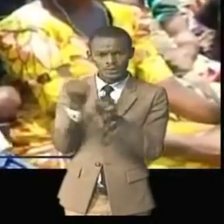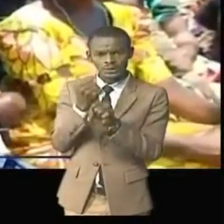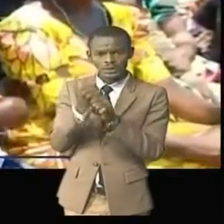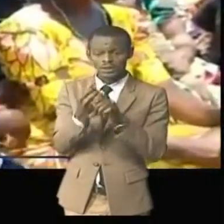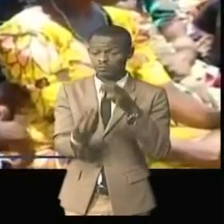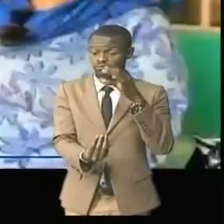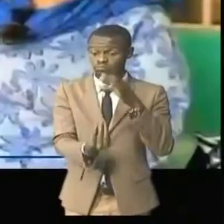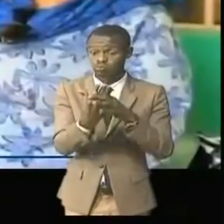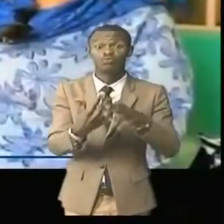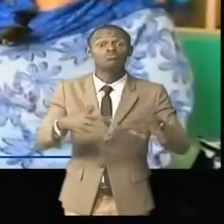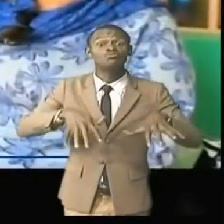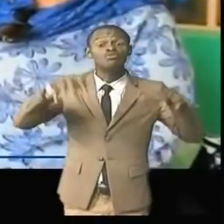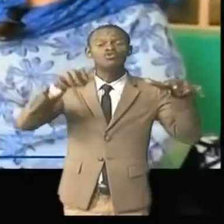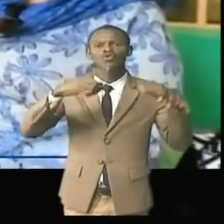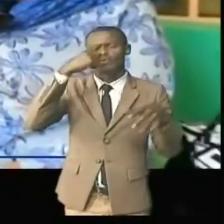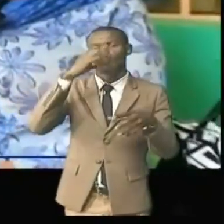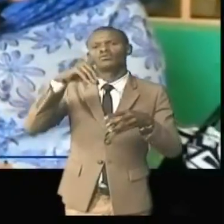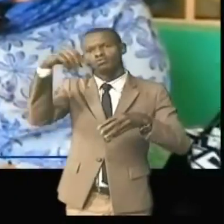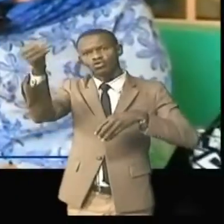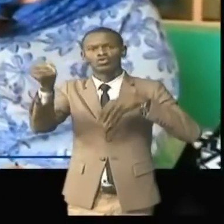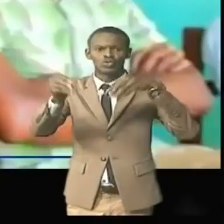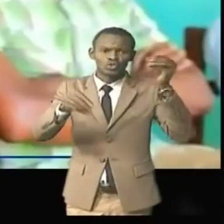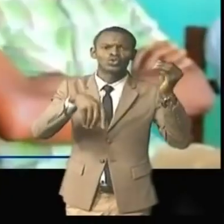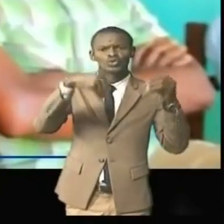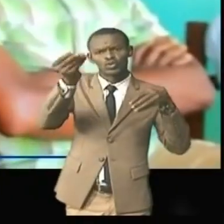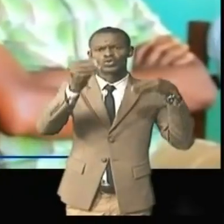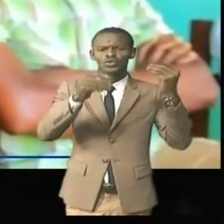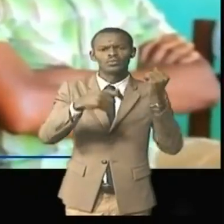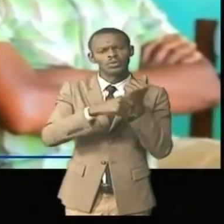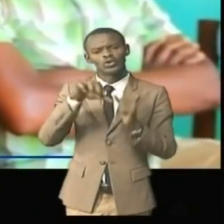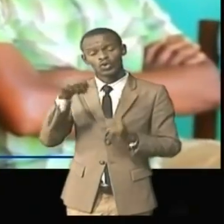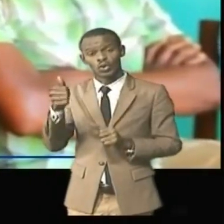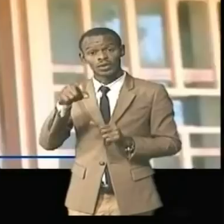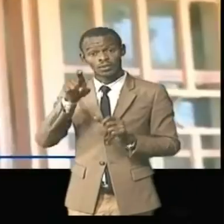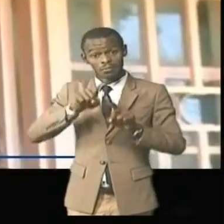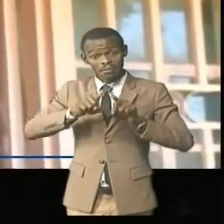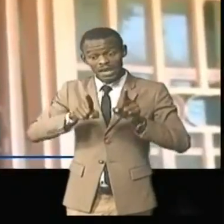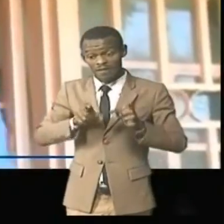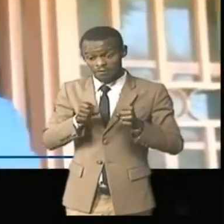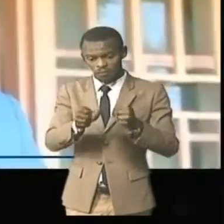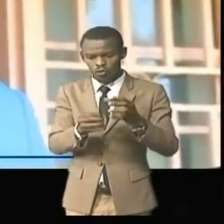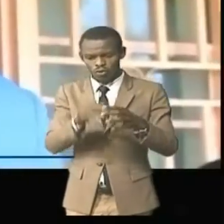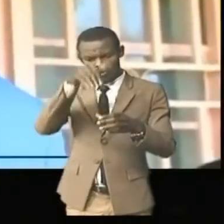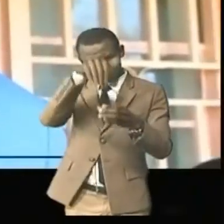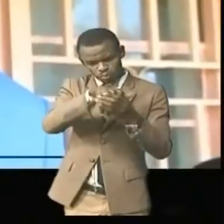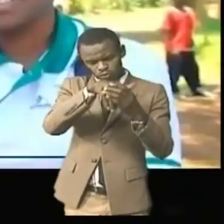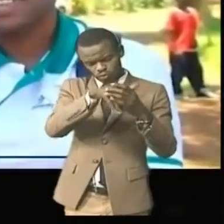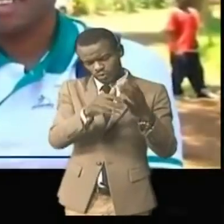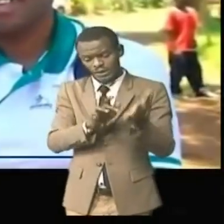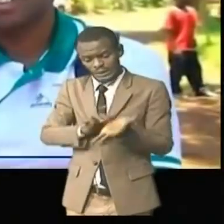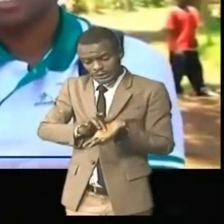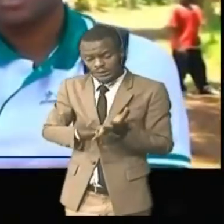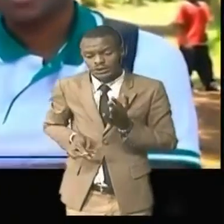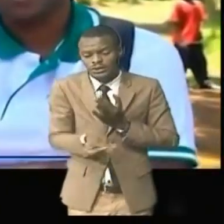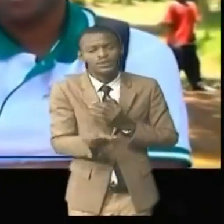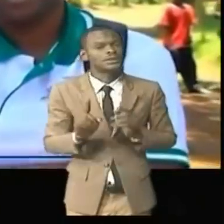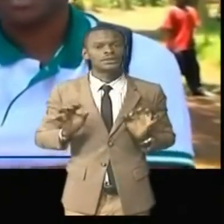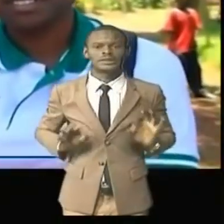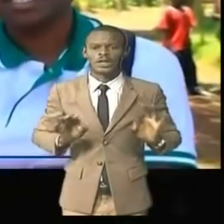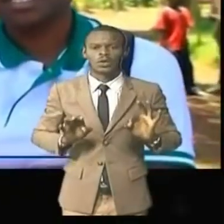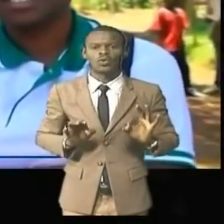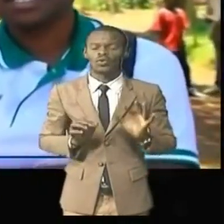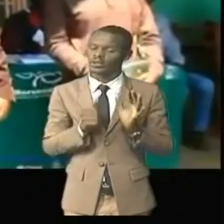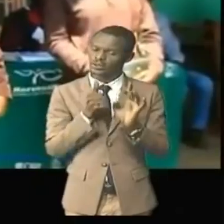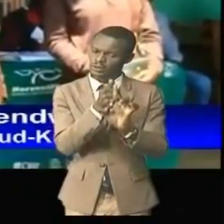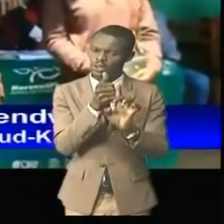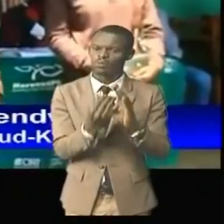Harvest Plus dans la filière sémencière des cultures bien fortifiées. L'ingénieur Jadamas Bouloubou, coordonnateur provincial du Picagel au